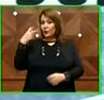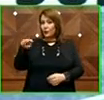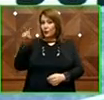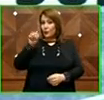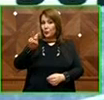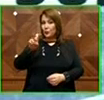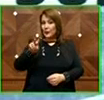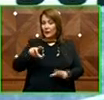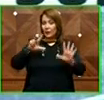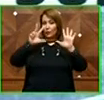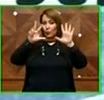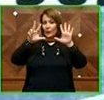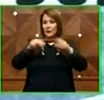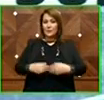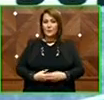1208.